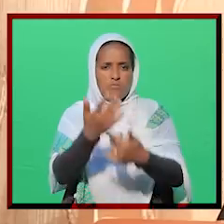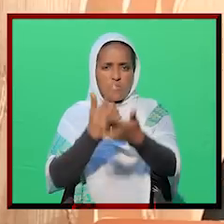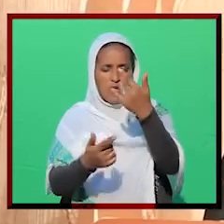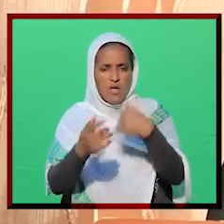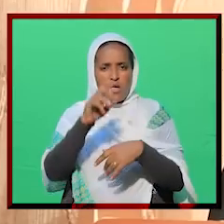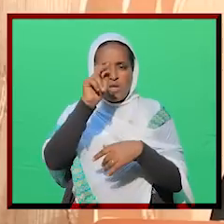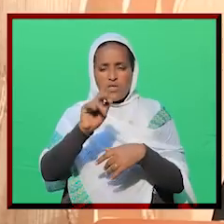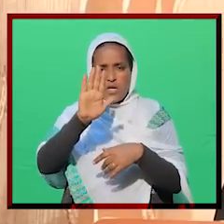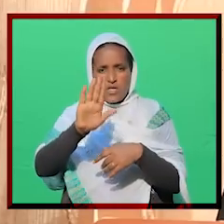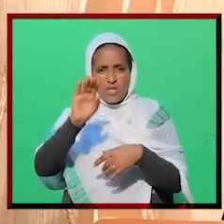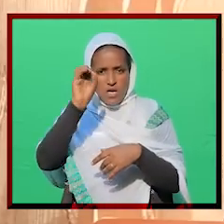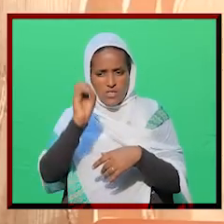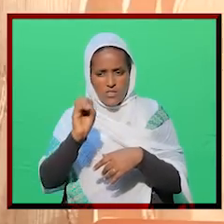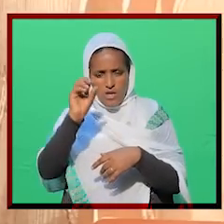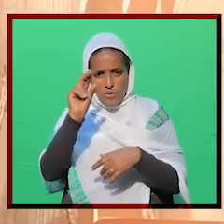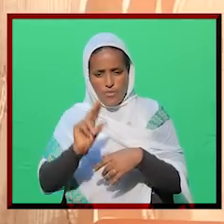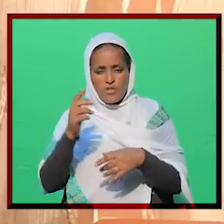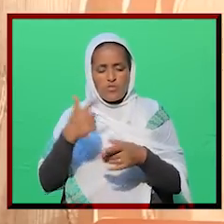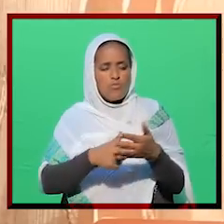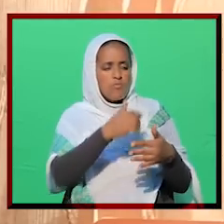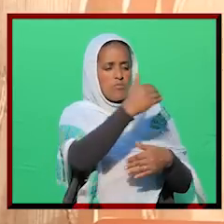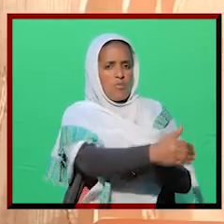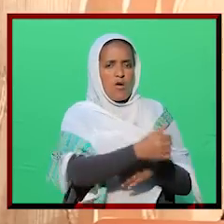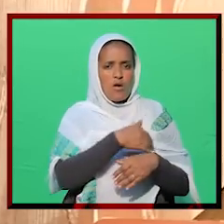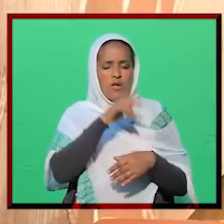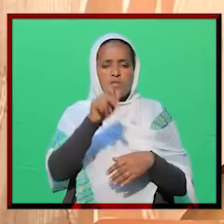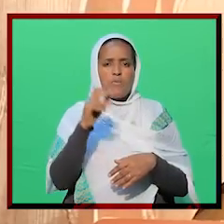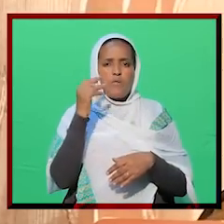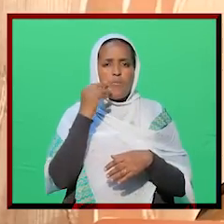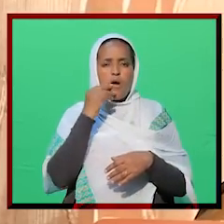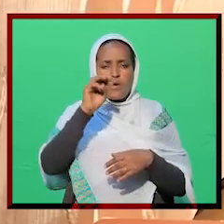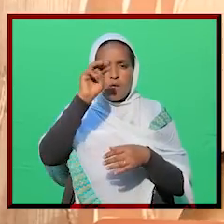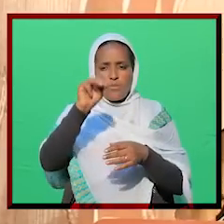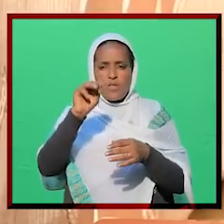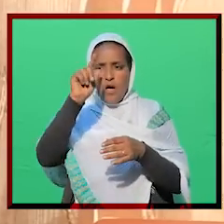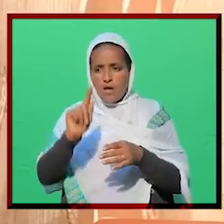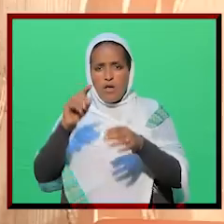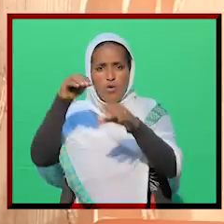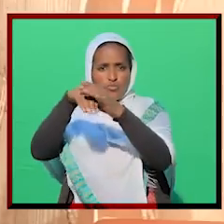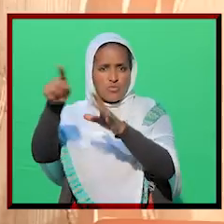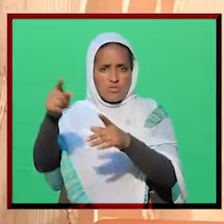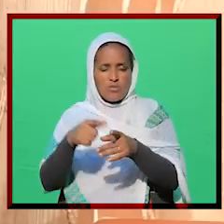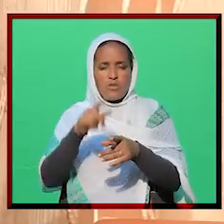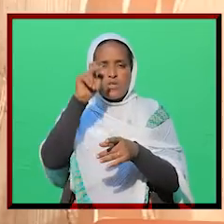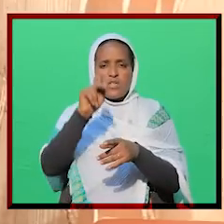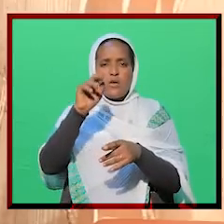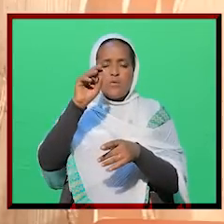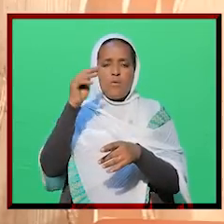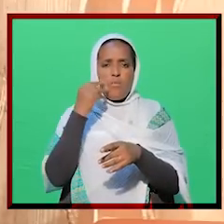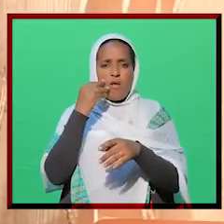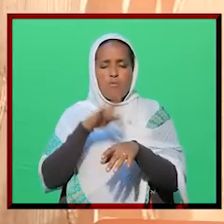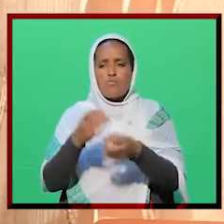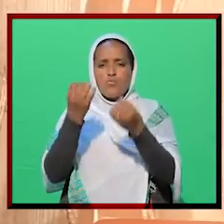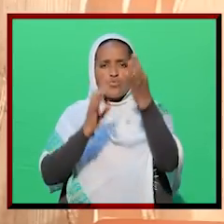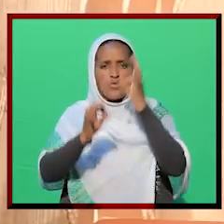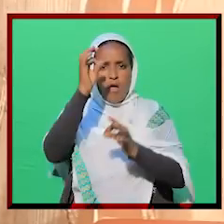ደንቀስ እዚህም አጠገባችን ደብረ ማርያም እዚህ ጣና ውስጥ ማለት ነው። ደብረ ማርያም ላይ ብዙም